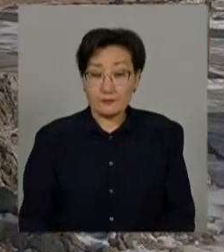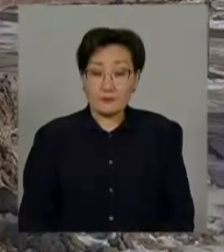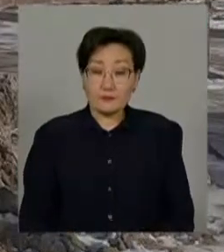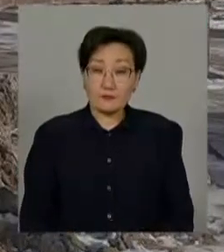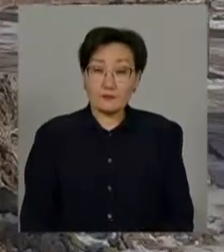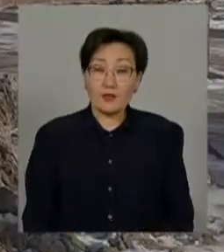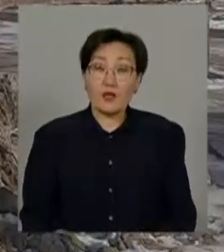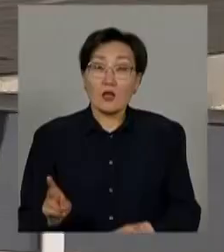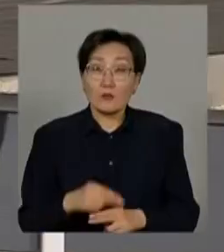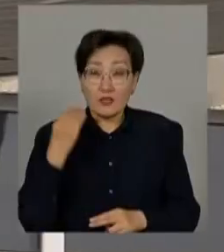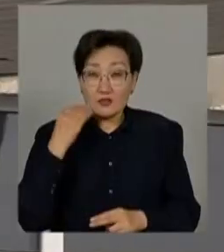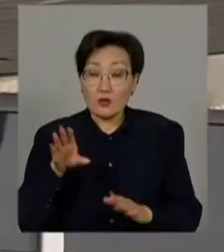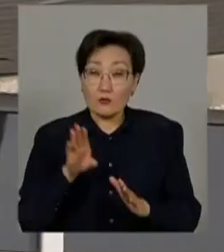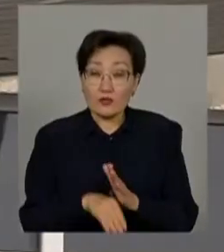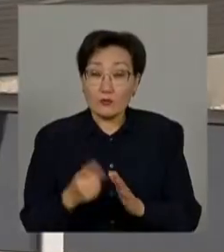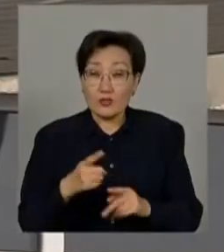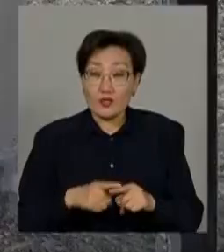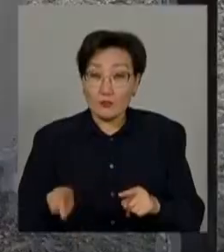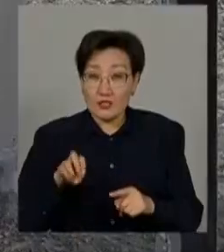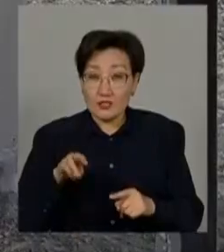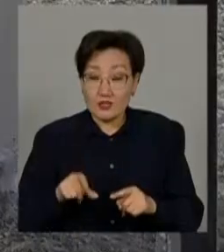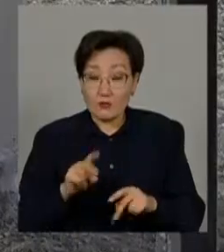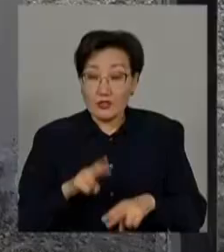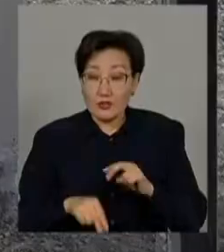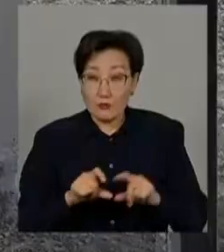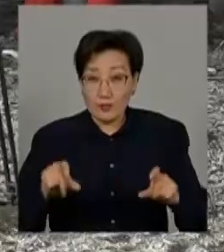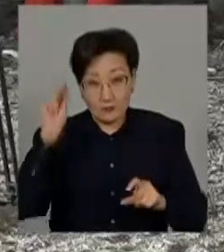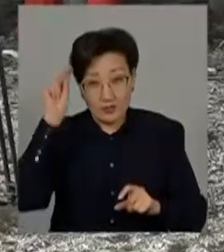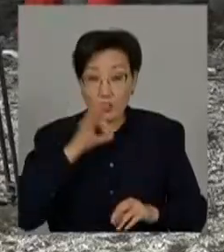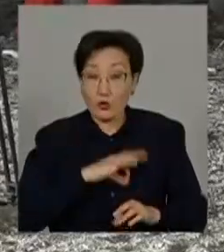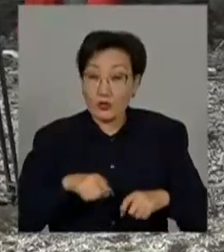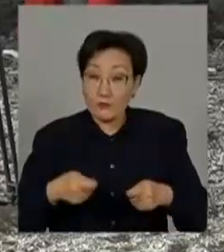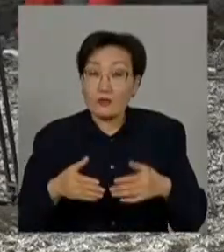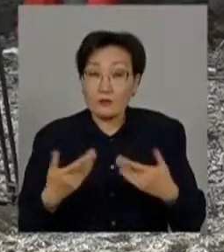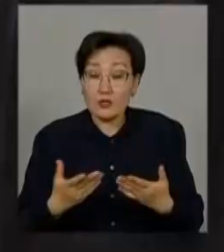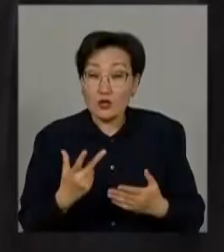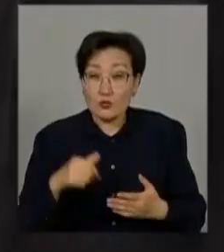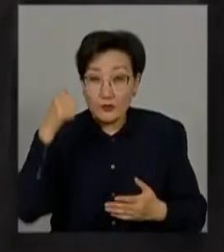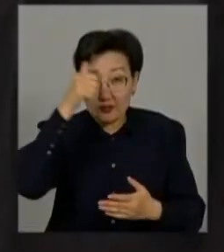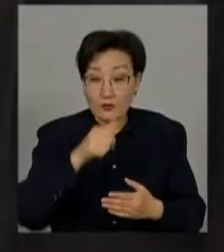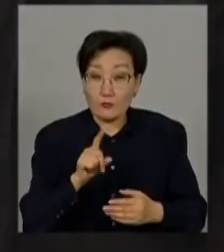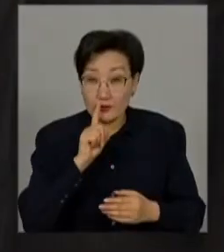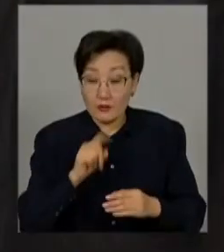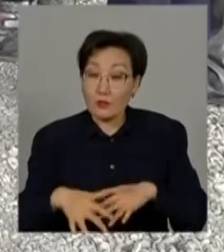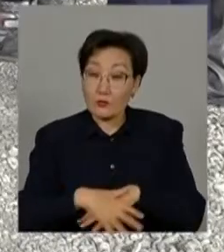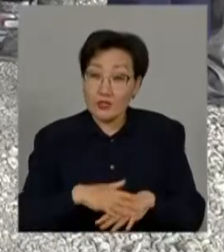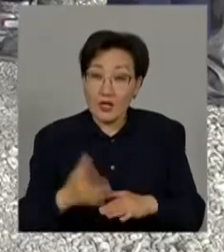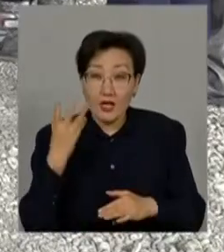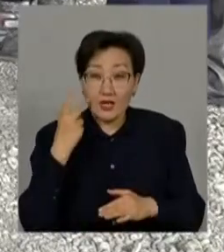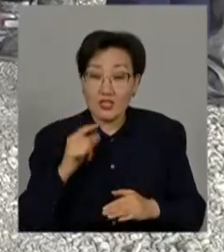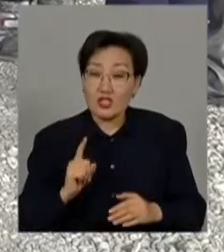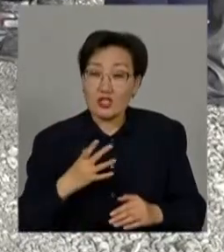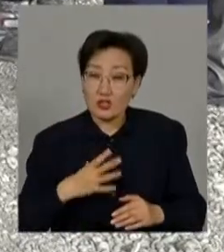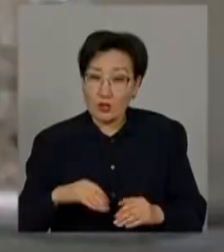соң. Сапасы сын көтермейді. 1,5 миллиард теңгеге салынған мектеп неге қолданысқа берілмейді? 3 жыл бойы үндемей келген тұрғындар енді қашанғы